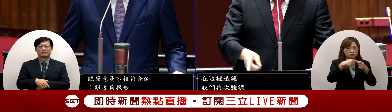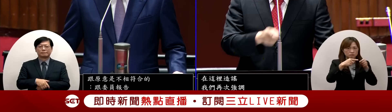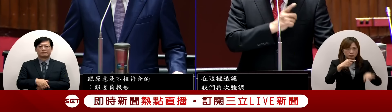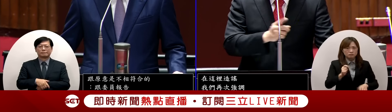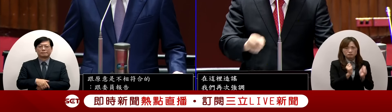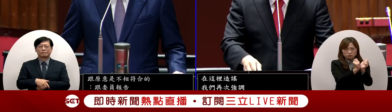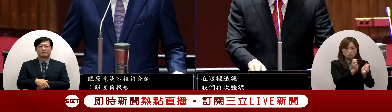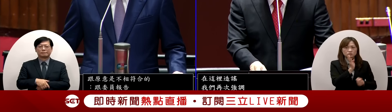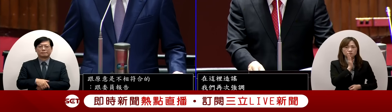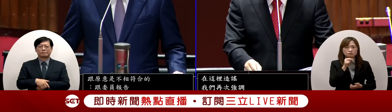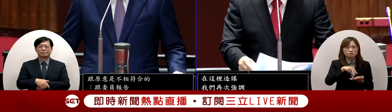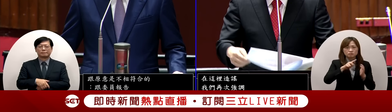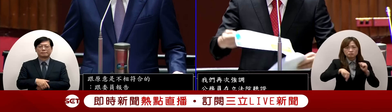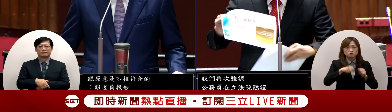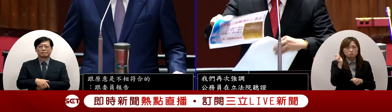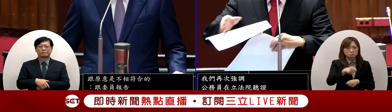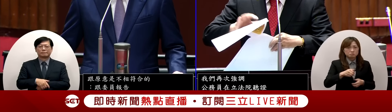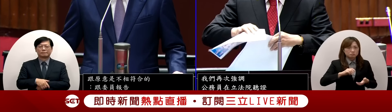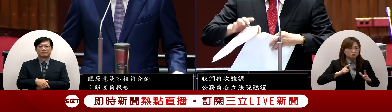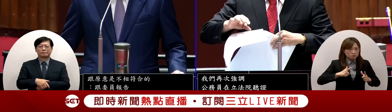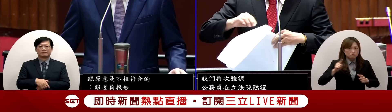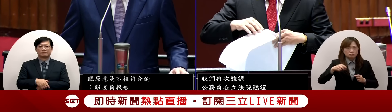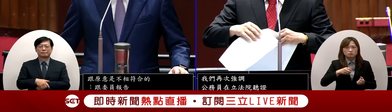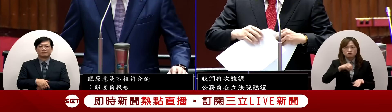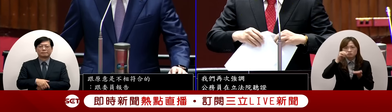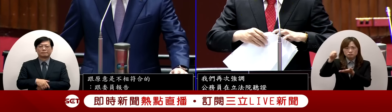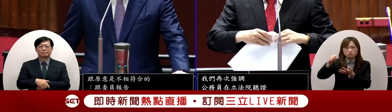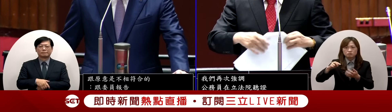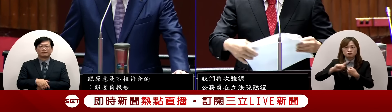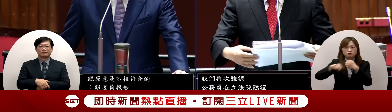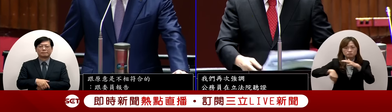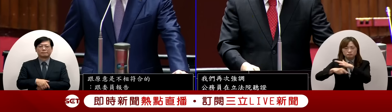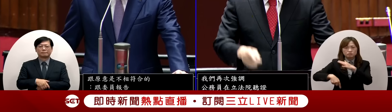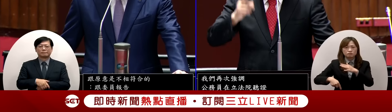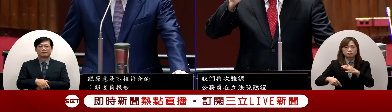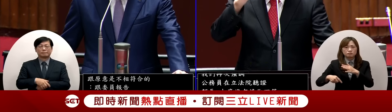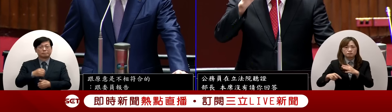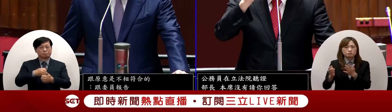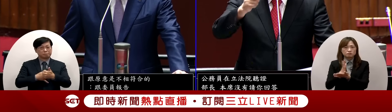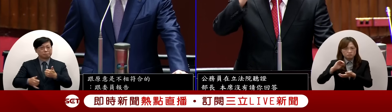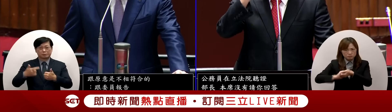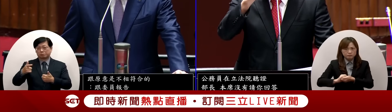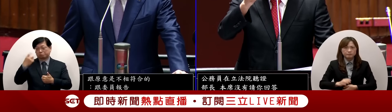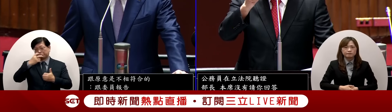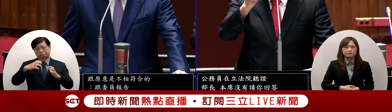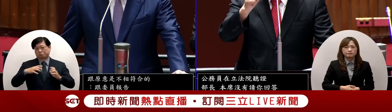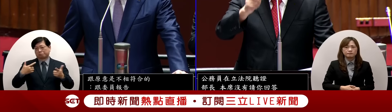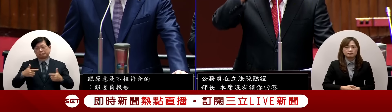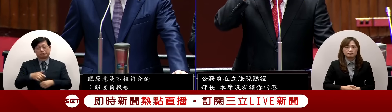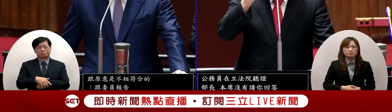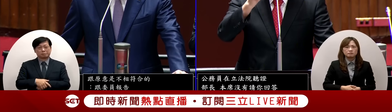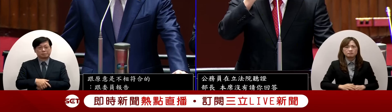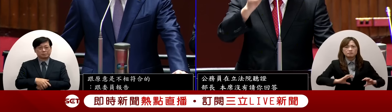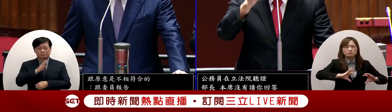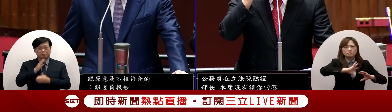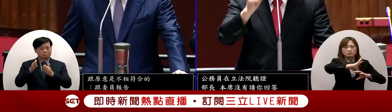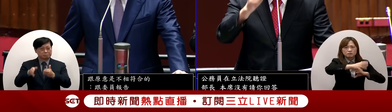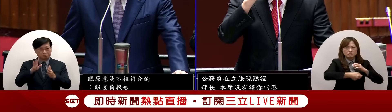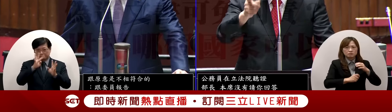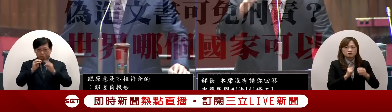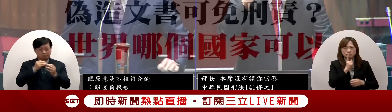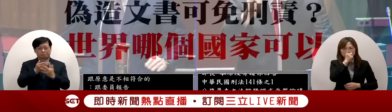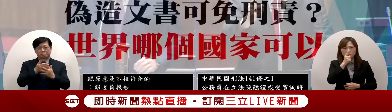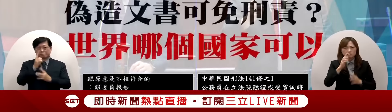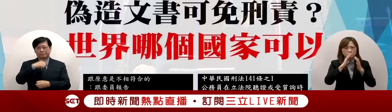判，他是送法院来处理。我相信这个结论就是， 委员，你不是检察官呐、啊？ 全世界只有